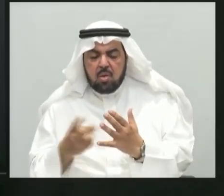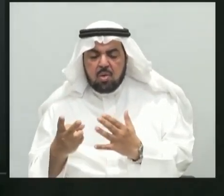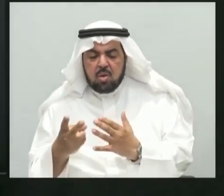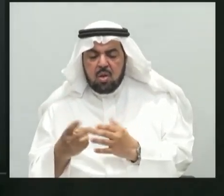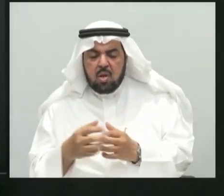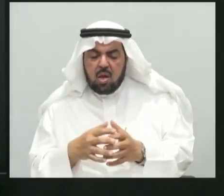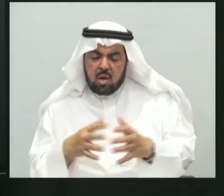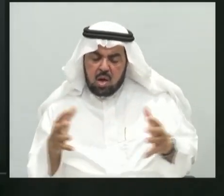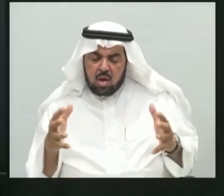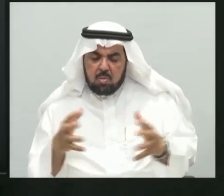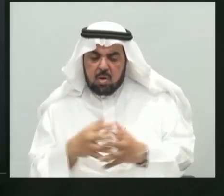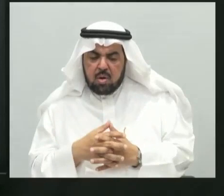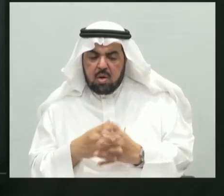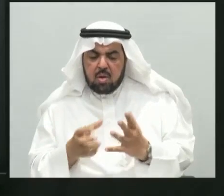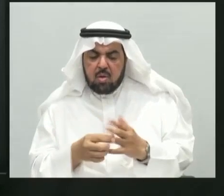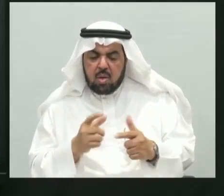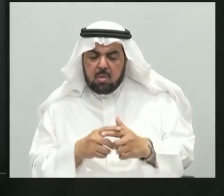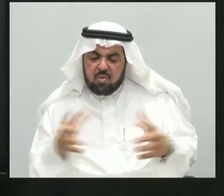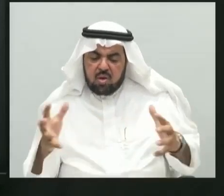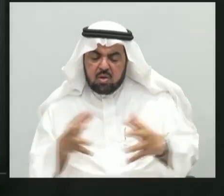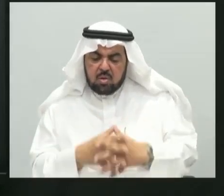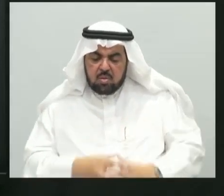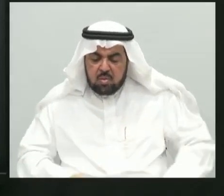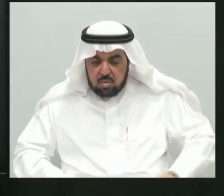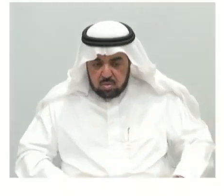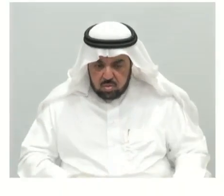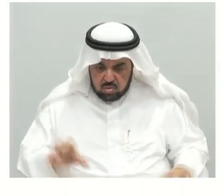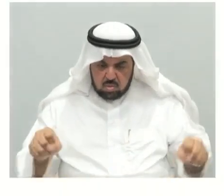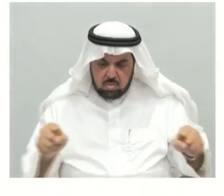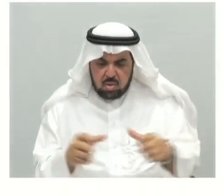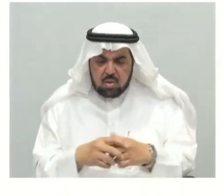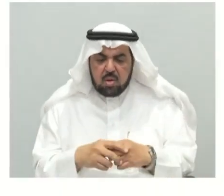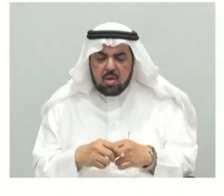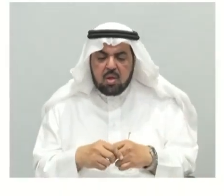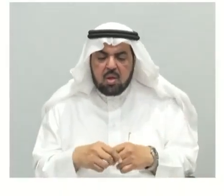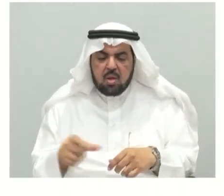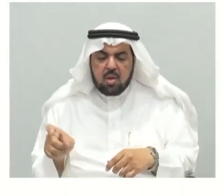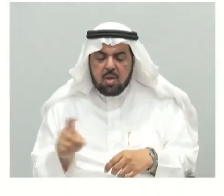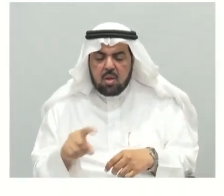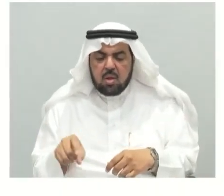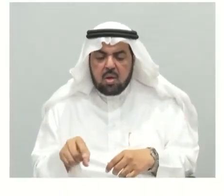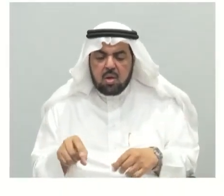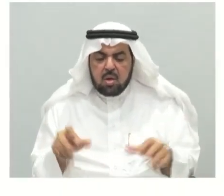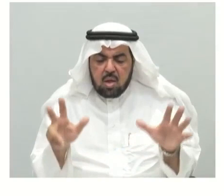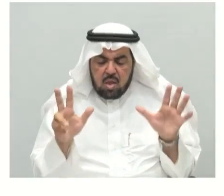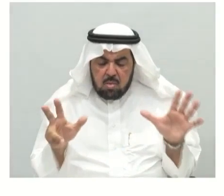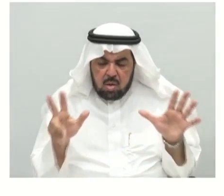يكون على شكل زوائد اكبر في الحجم وعلى شكل كماشات في السؤال الثام عشر ما